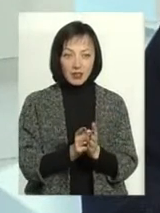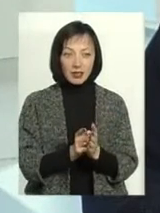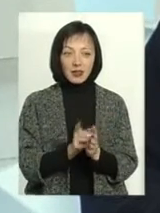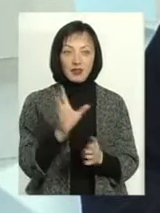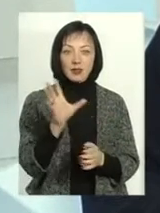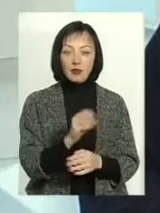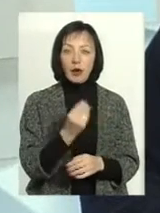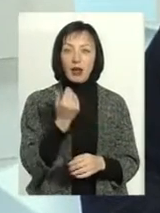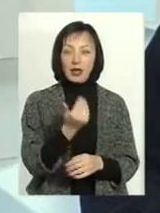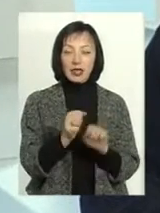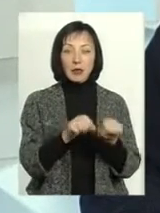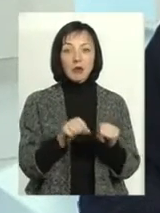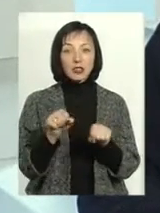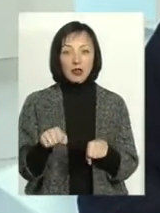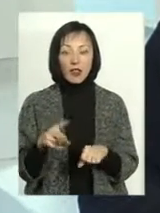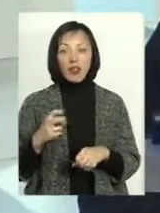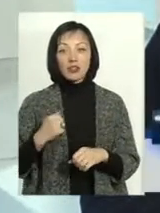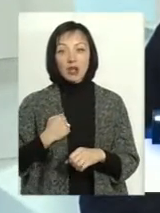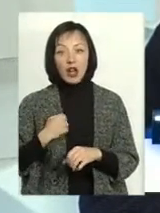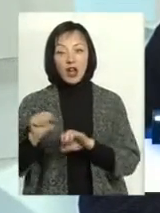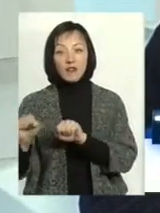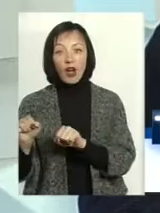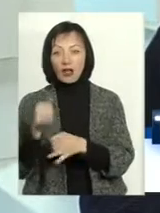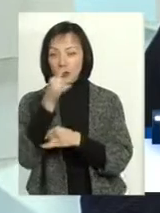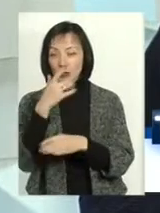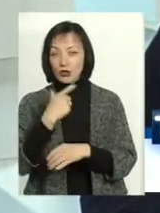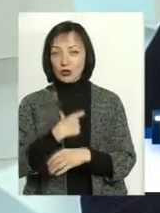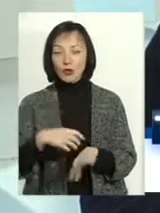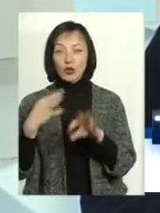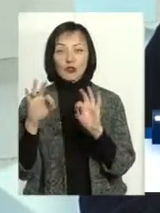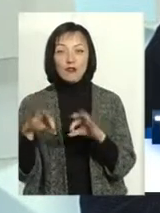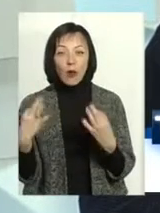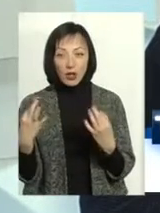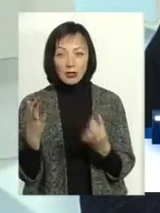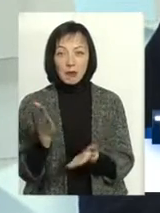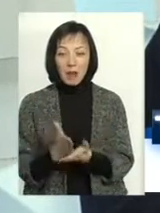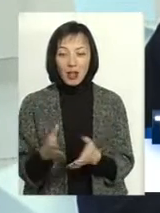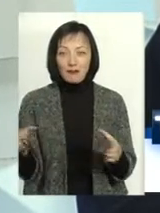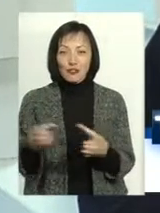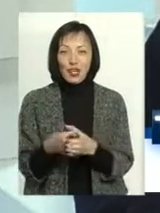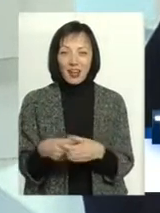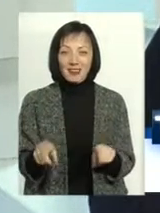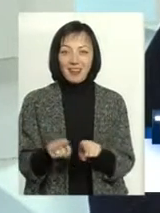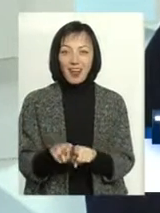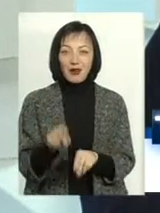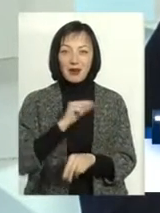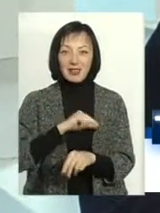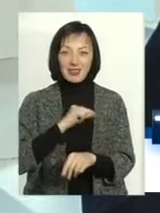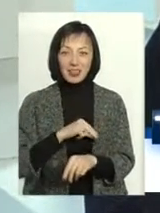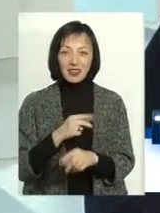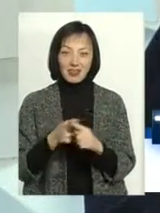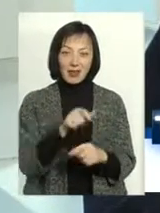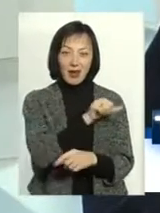всіма їхніми можливостями. На жаль, адвокат не може собі дозволити мати в штаті такий апарат, який стоїть за тим